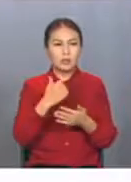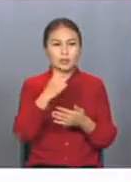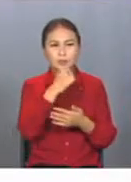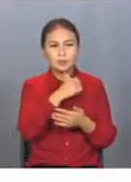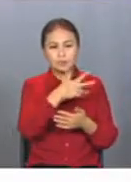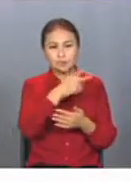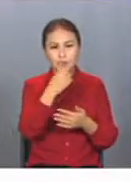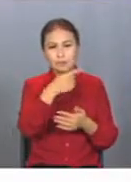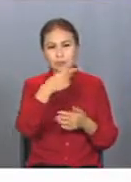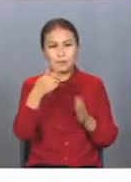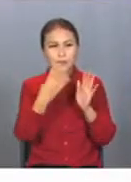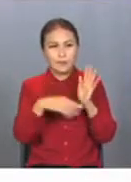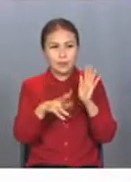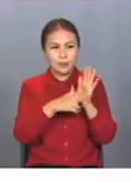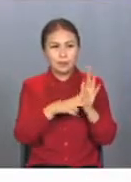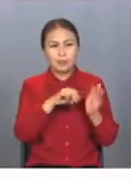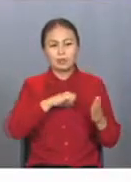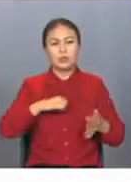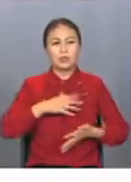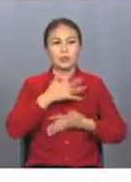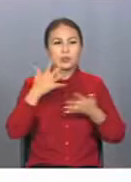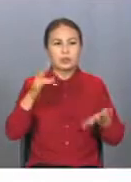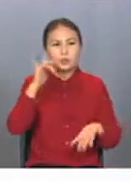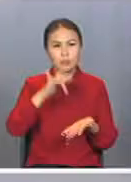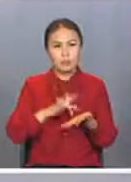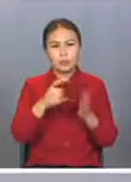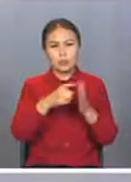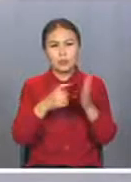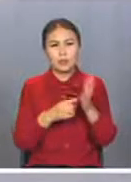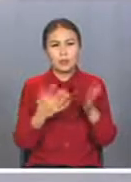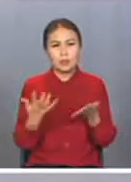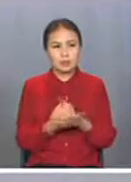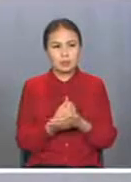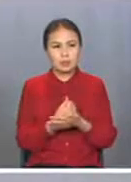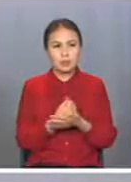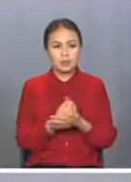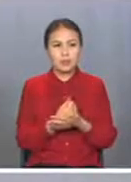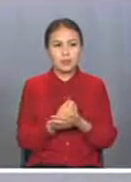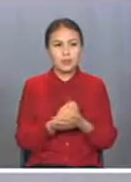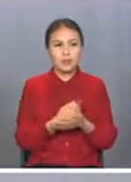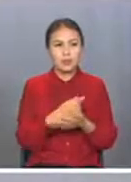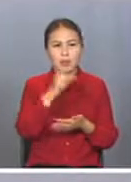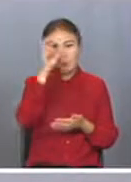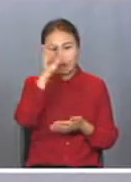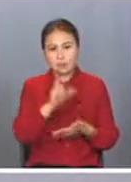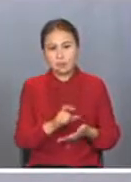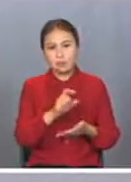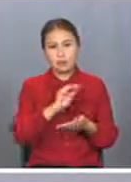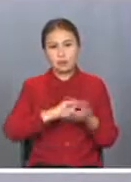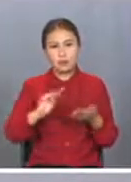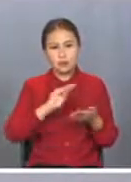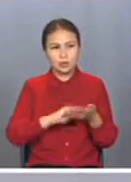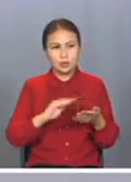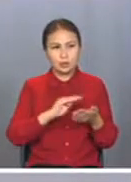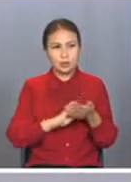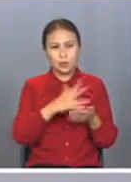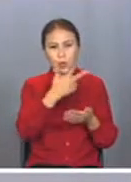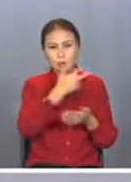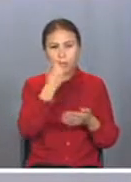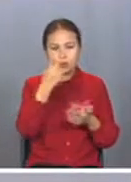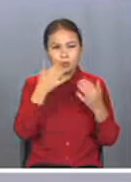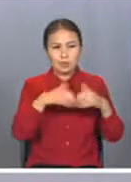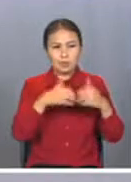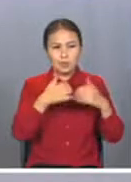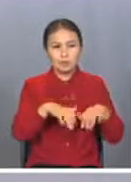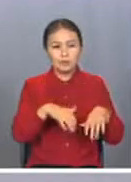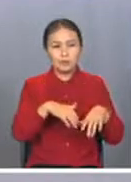мен 48-дің ең үлкен ортақ бөлгішін табыңыз. Яғни баған түрінде жіктейік бірінші. 32 саны, бұл